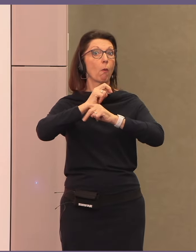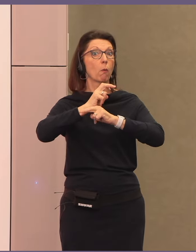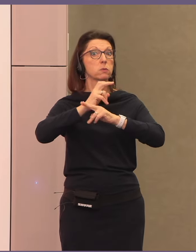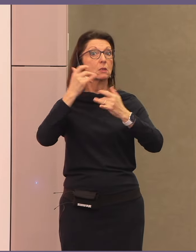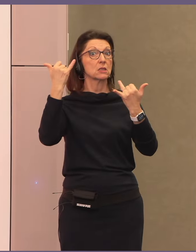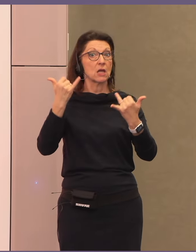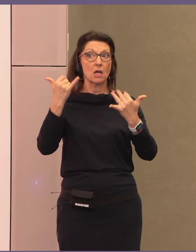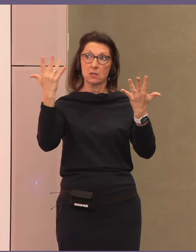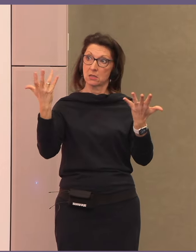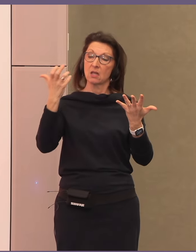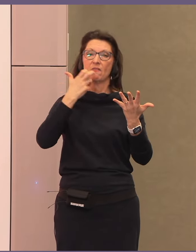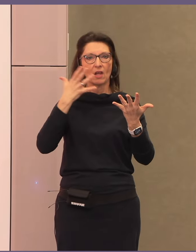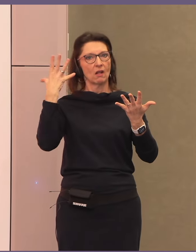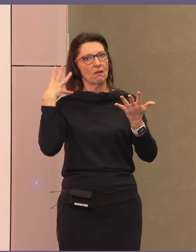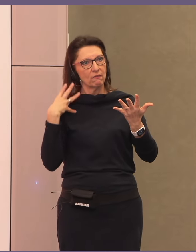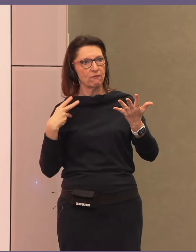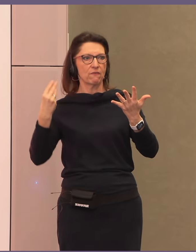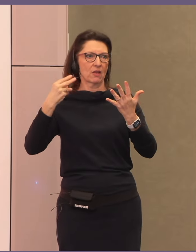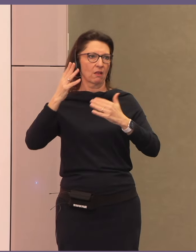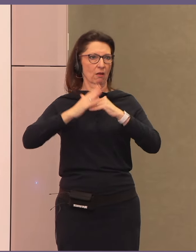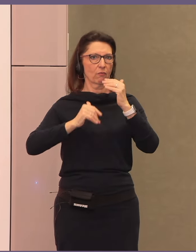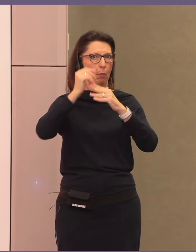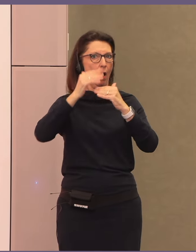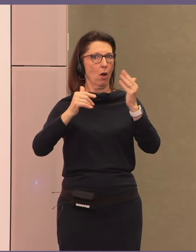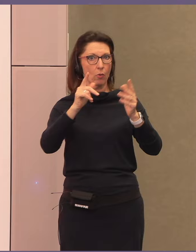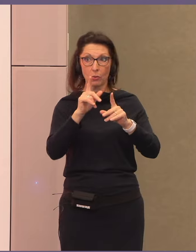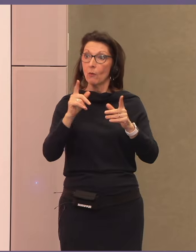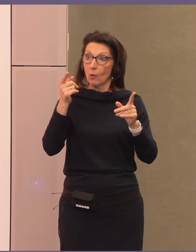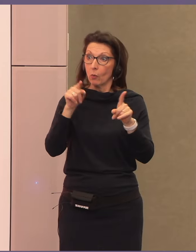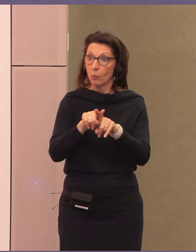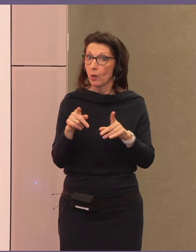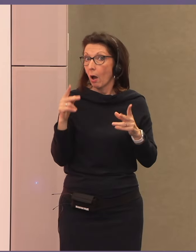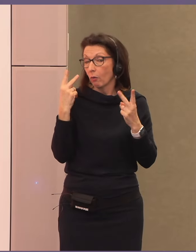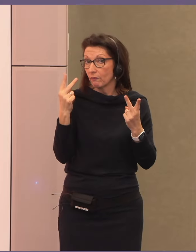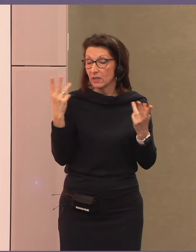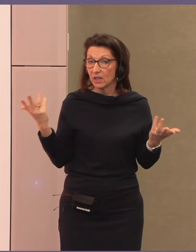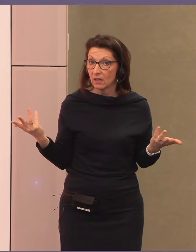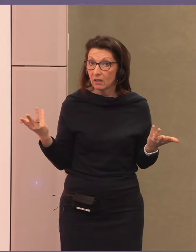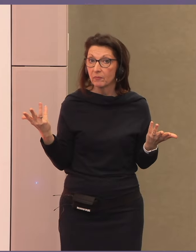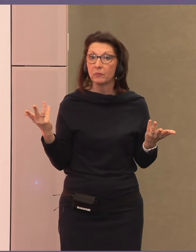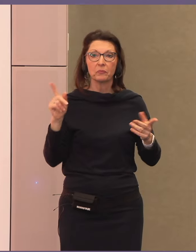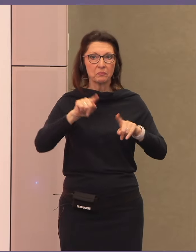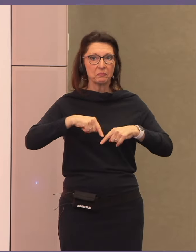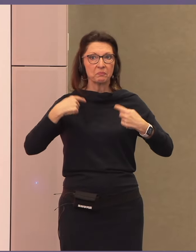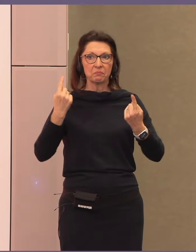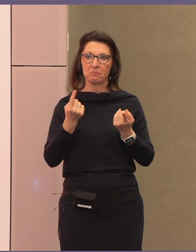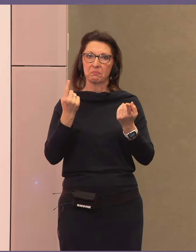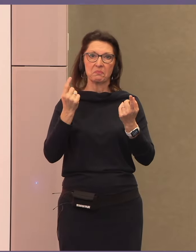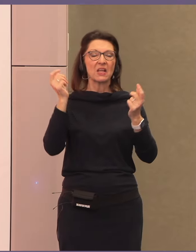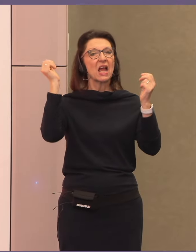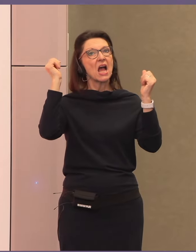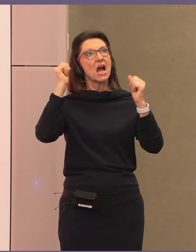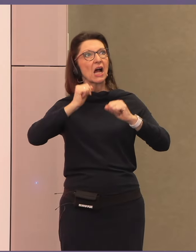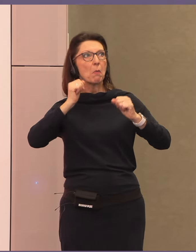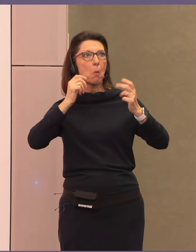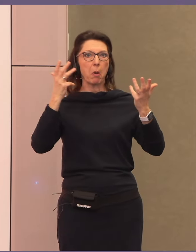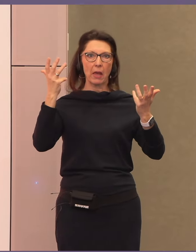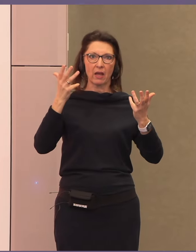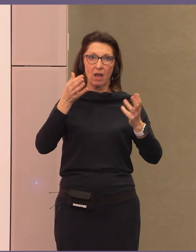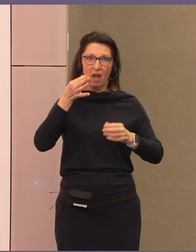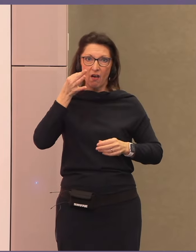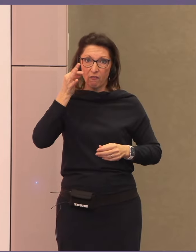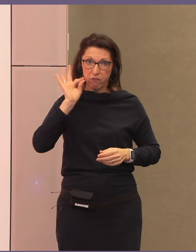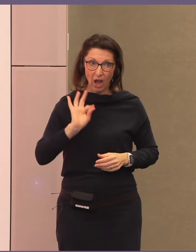aufrichten wollen, dann beginnen wir auch mit dem Zugang, dass es keine gute Republik geben kann, in dem Frauen nicht ein